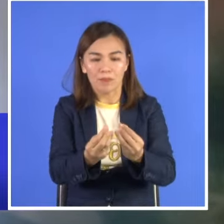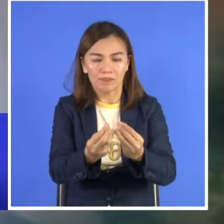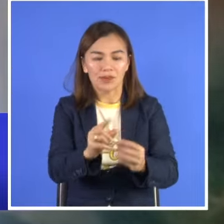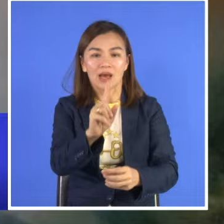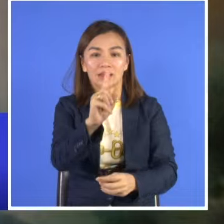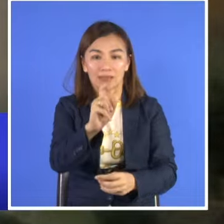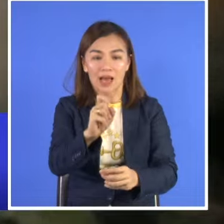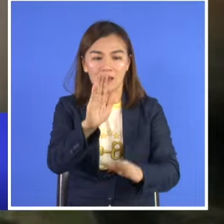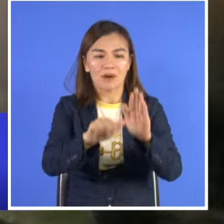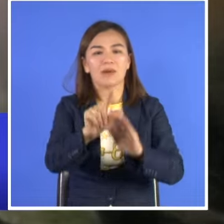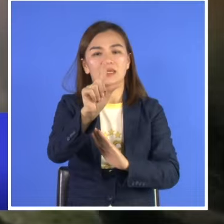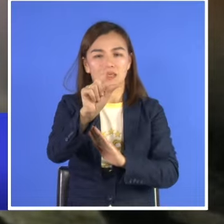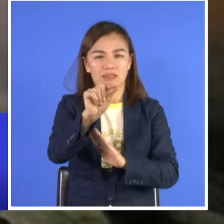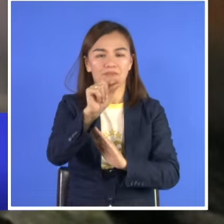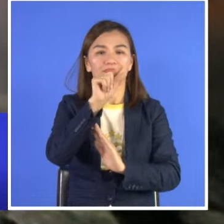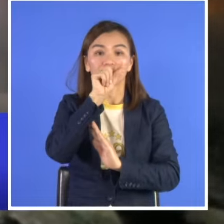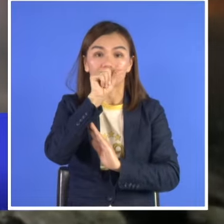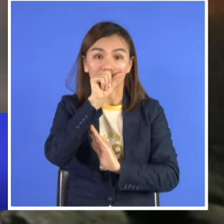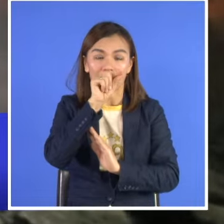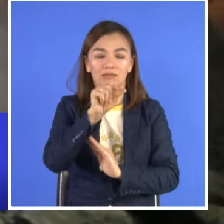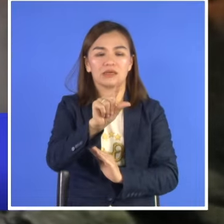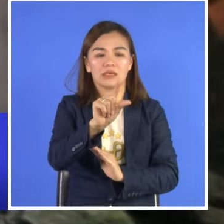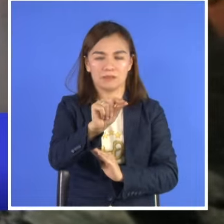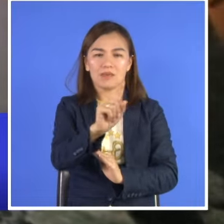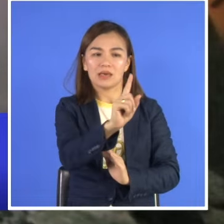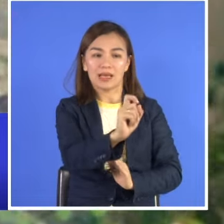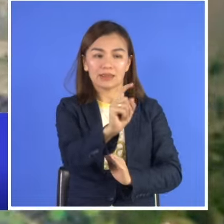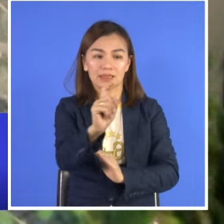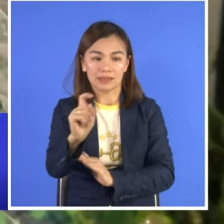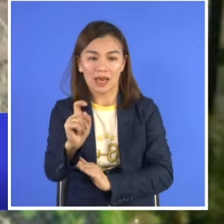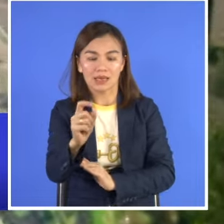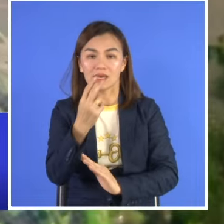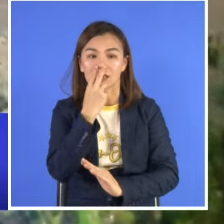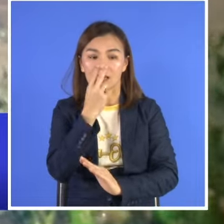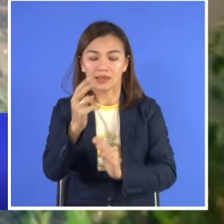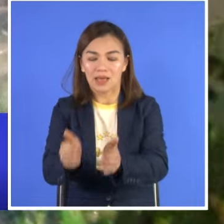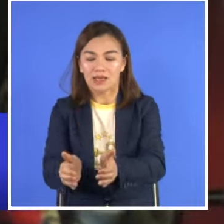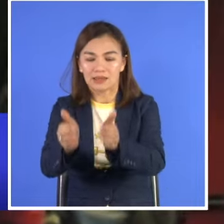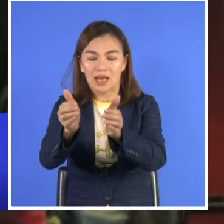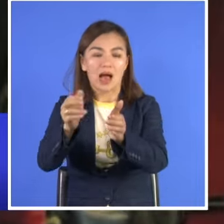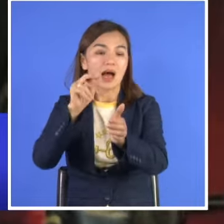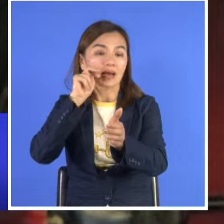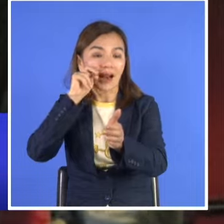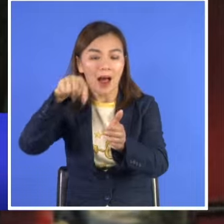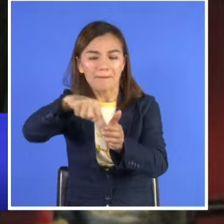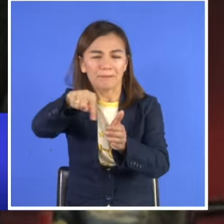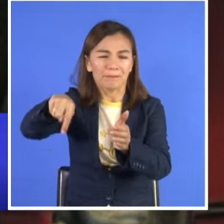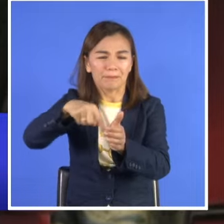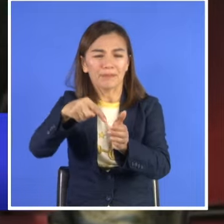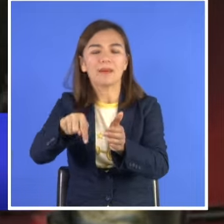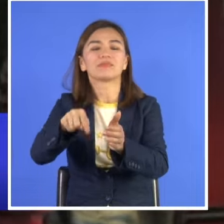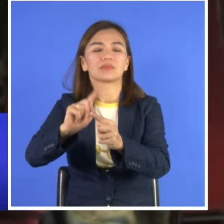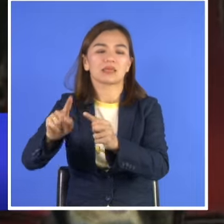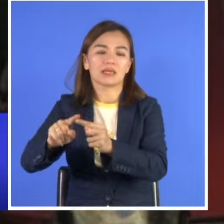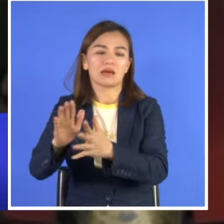20ตัวอย่างที่ว่าเนี้ยนอกจากนี้นะครับยังผงอยังยังพบถังบำบัดนำเสียนะครับเสียหายด้วยมีผู้บาดเจ็บในงานนี้